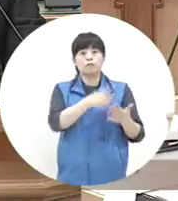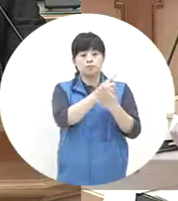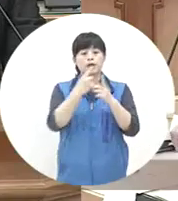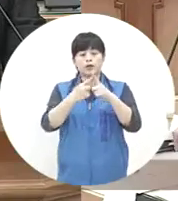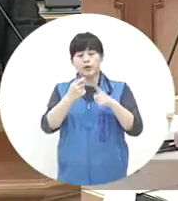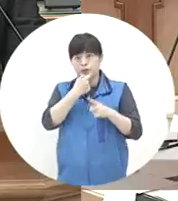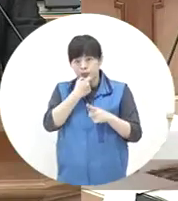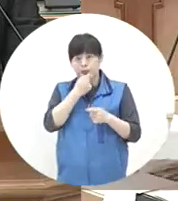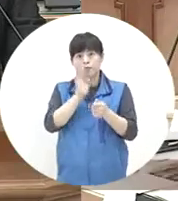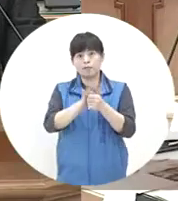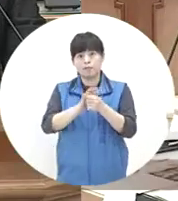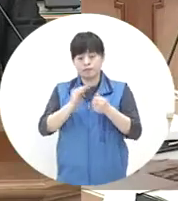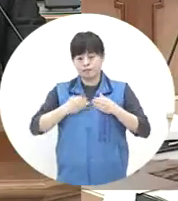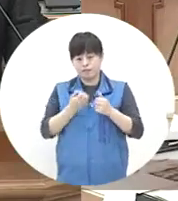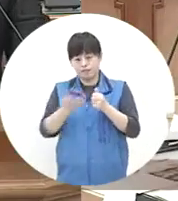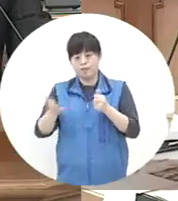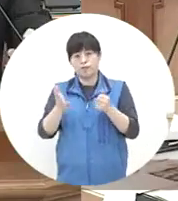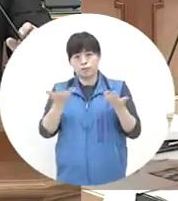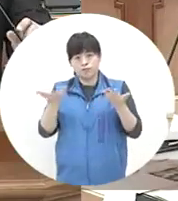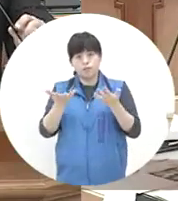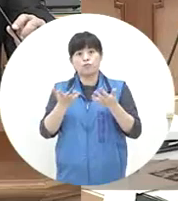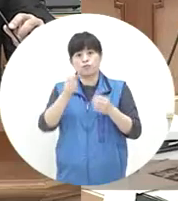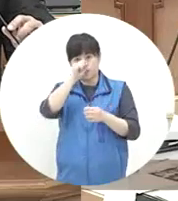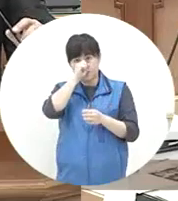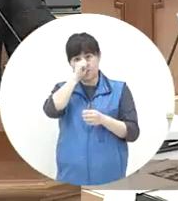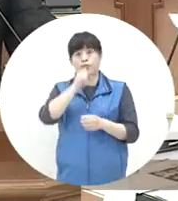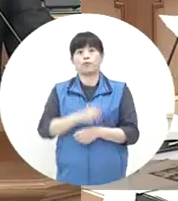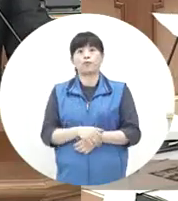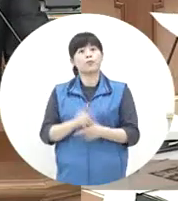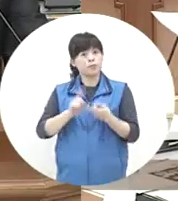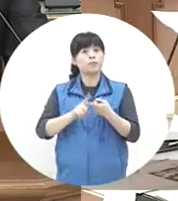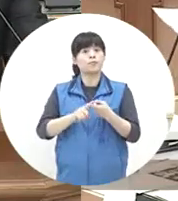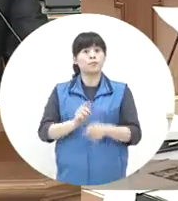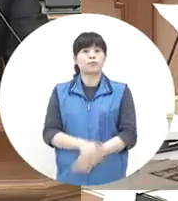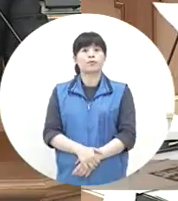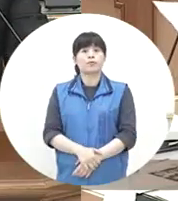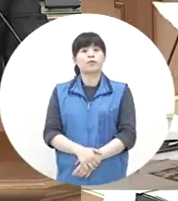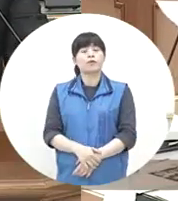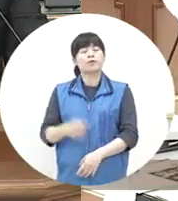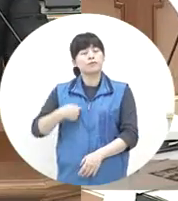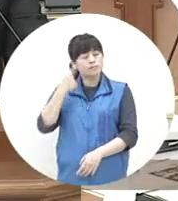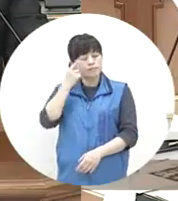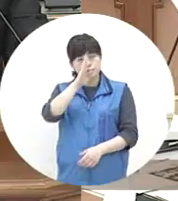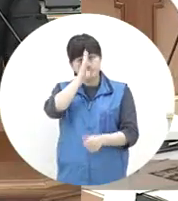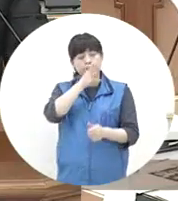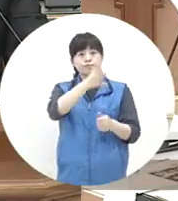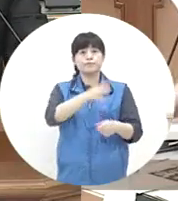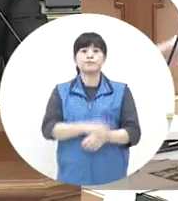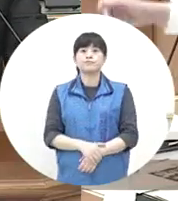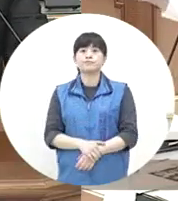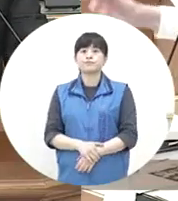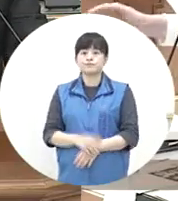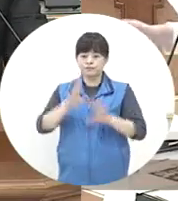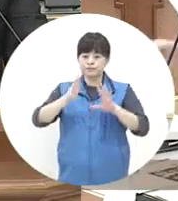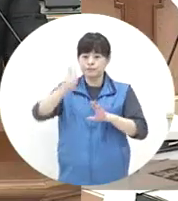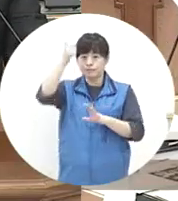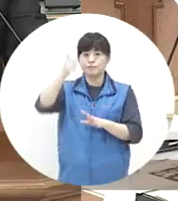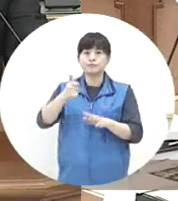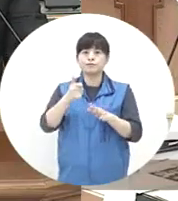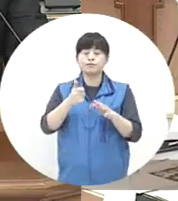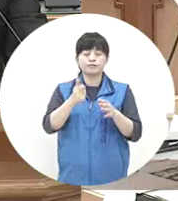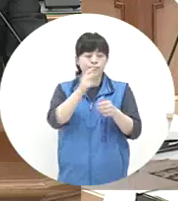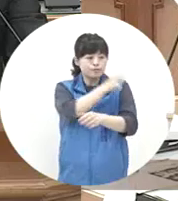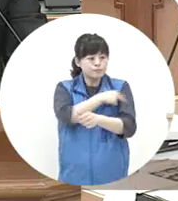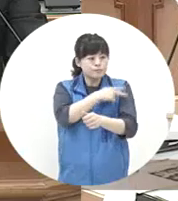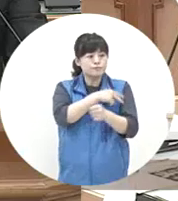疫情付出都是好事， 是对的事情嘛齁。好，那我想请教一下总统，除了慰问值班同仁